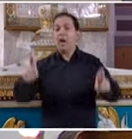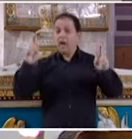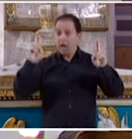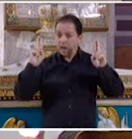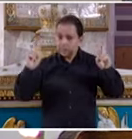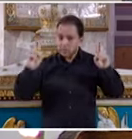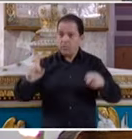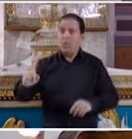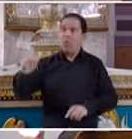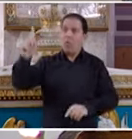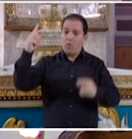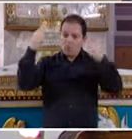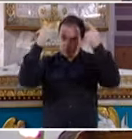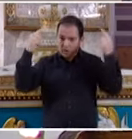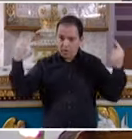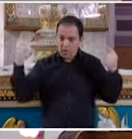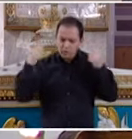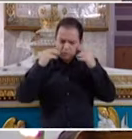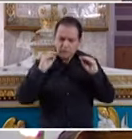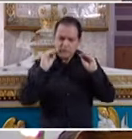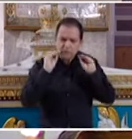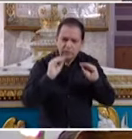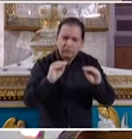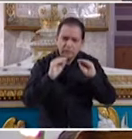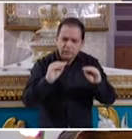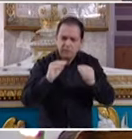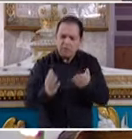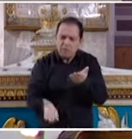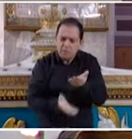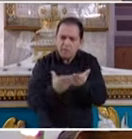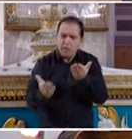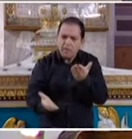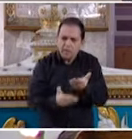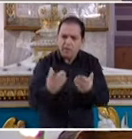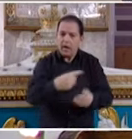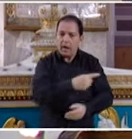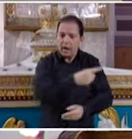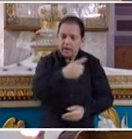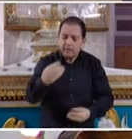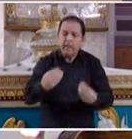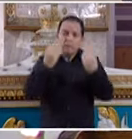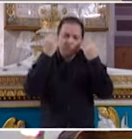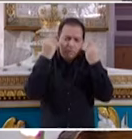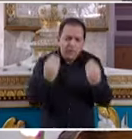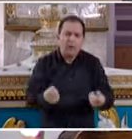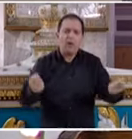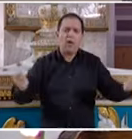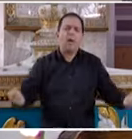καταρτήσε ημάς εν παντί έργο αγαθό, εις